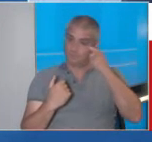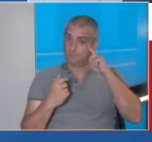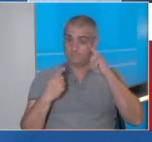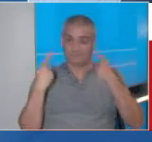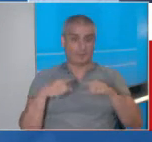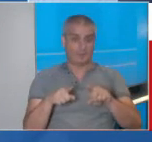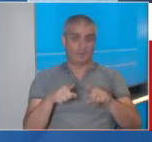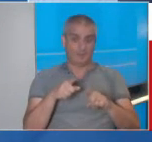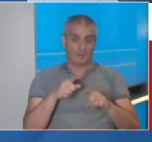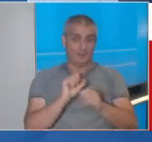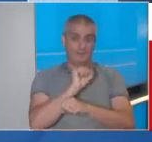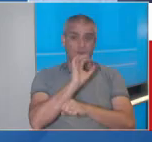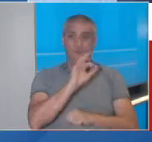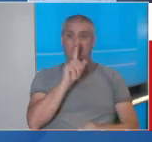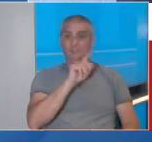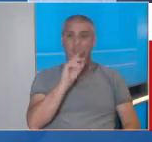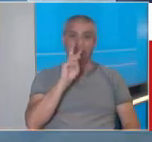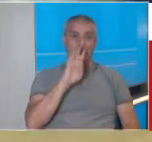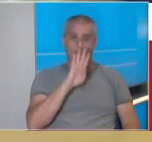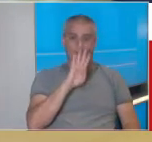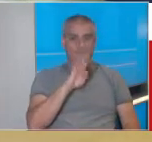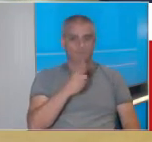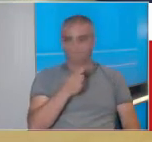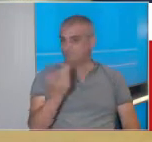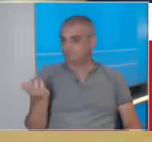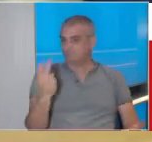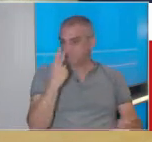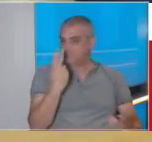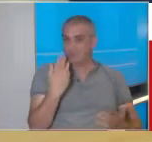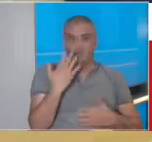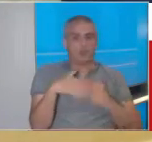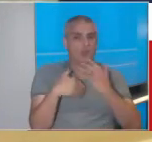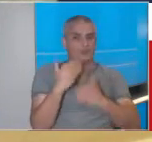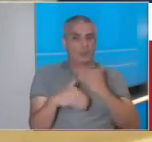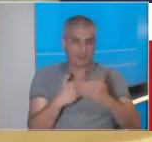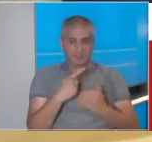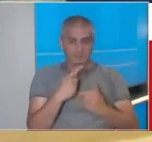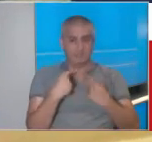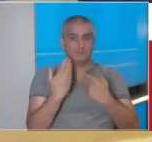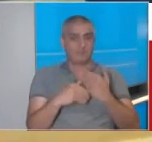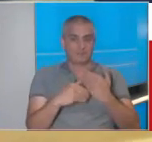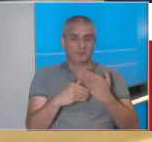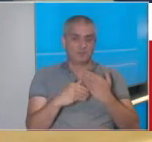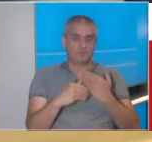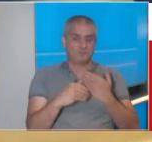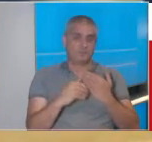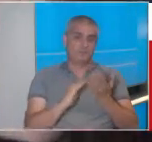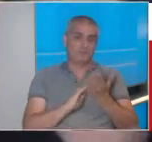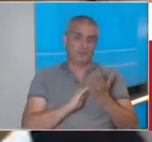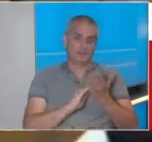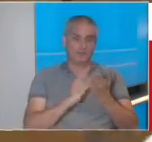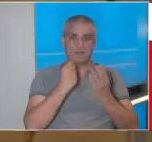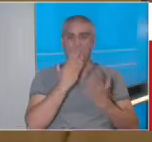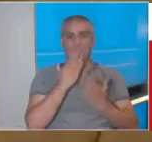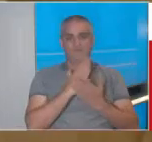במקביל בעירור של זדורוב. זה נדמה לפי כל ההליכים ב-40 הדיונים האחרונים, שלפחות רבים